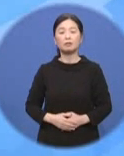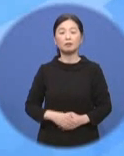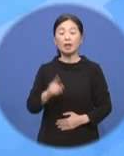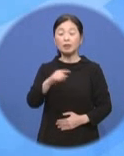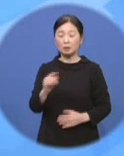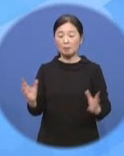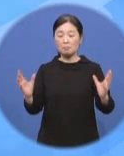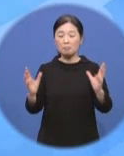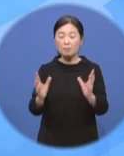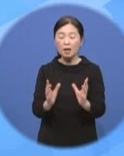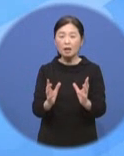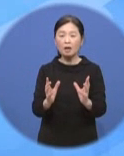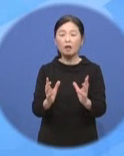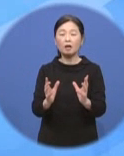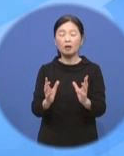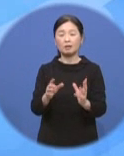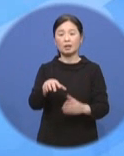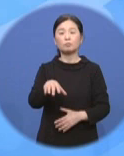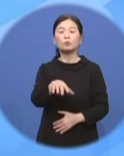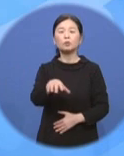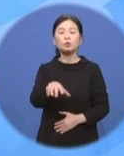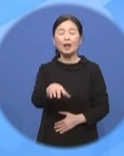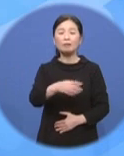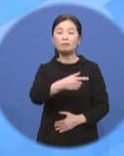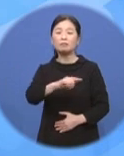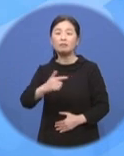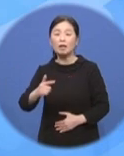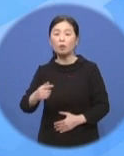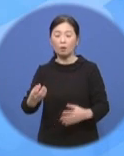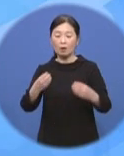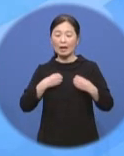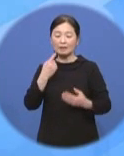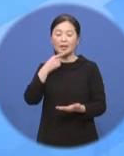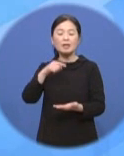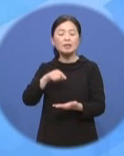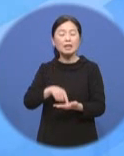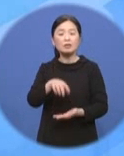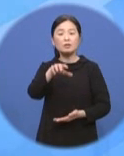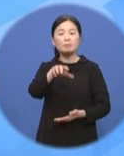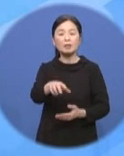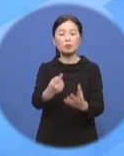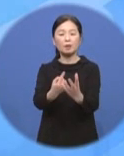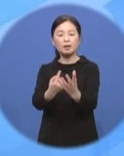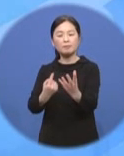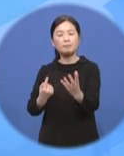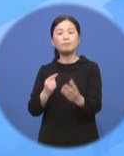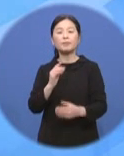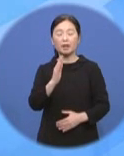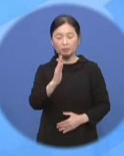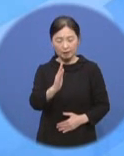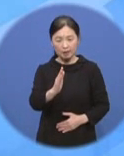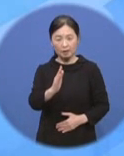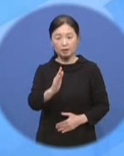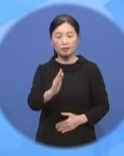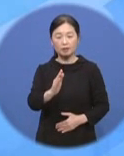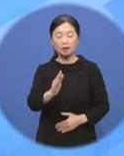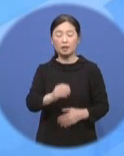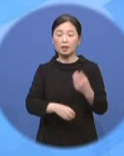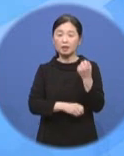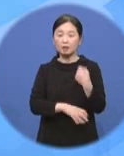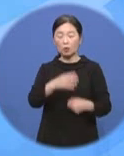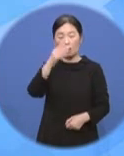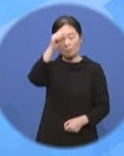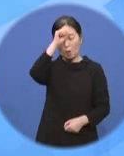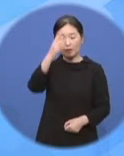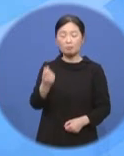密に集まって過ごすような空間など、感染しやすい場所を避けてください。持病がある方、ご高齢